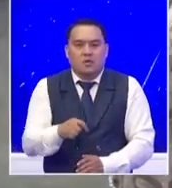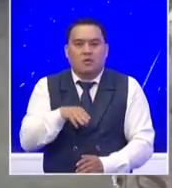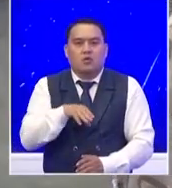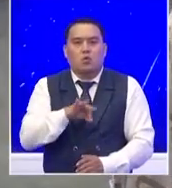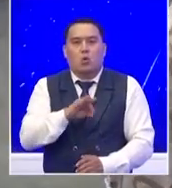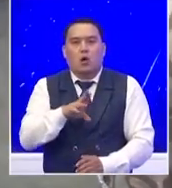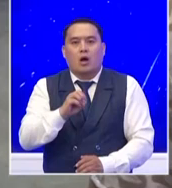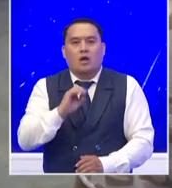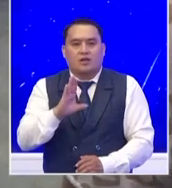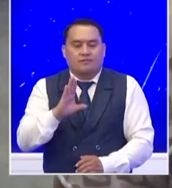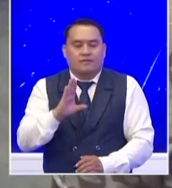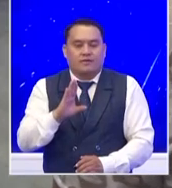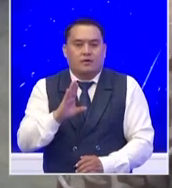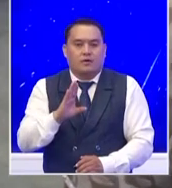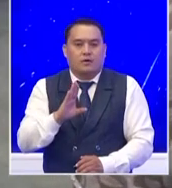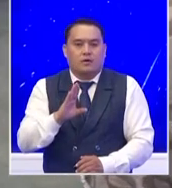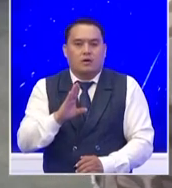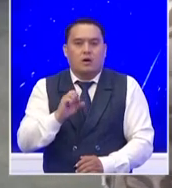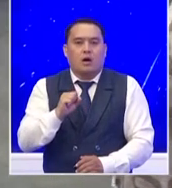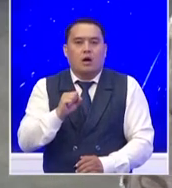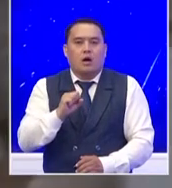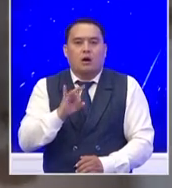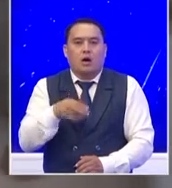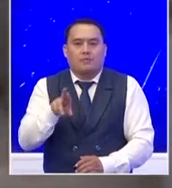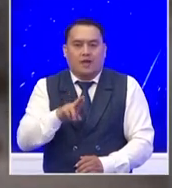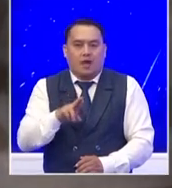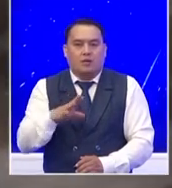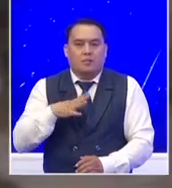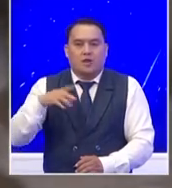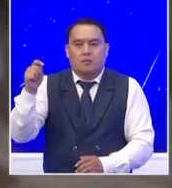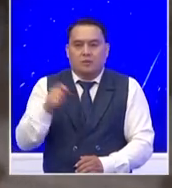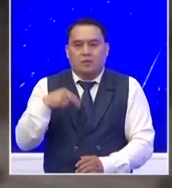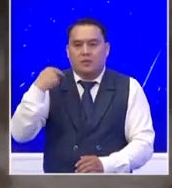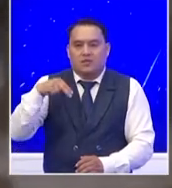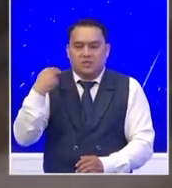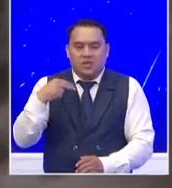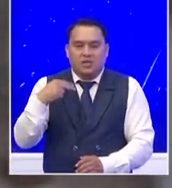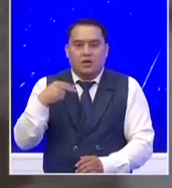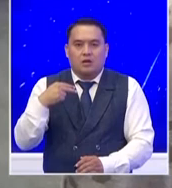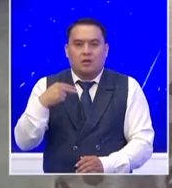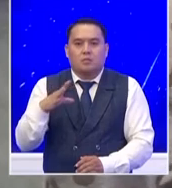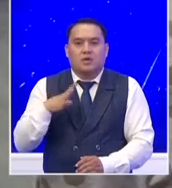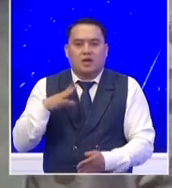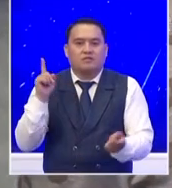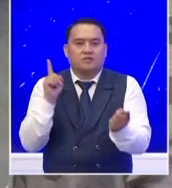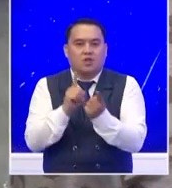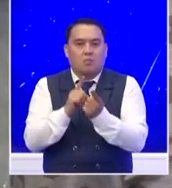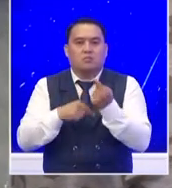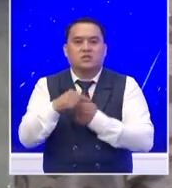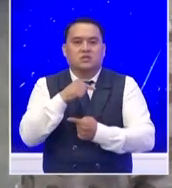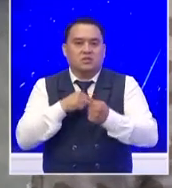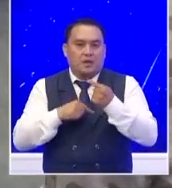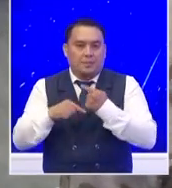Токаева в Объединенные Арабские Эмираты, во время визита президента была встреча с